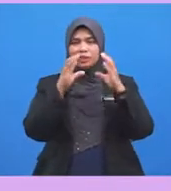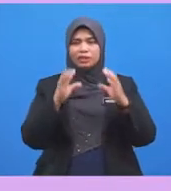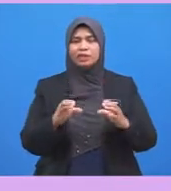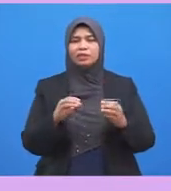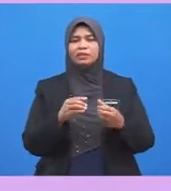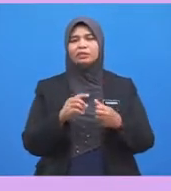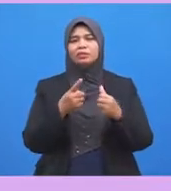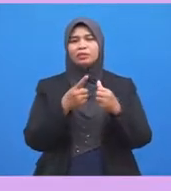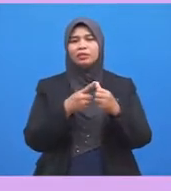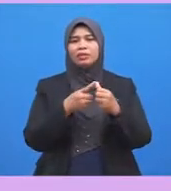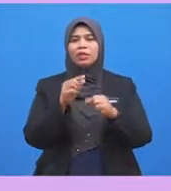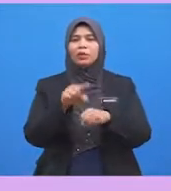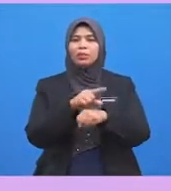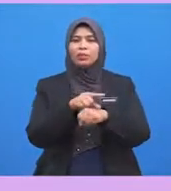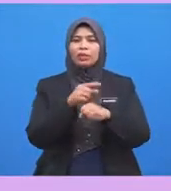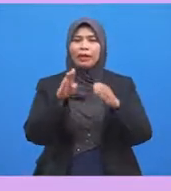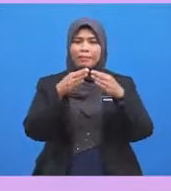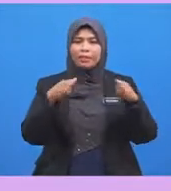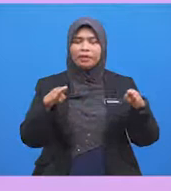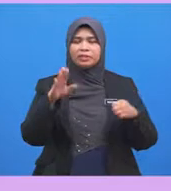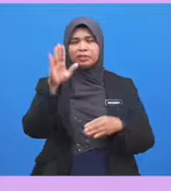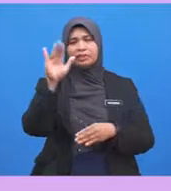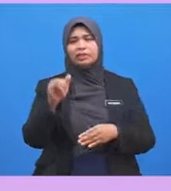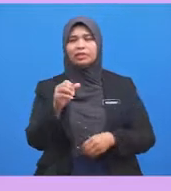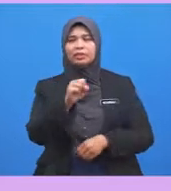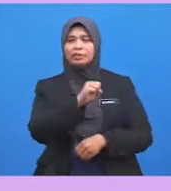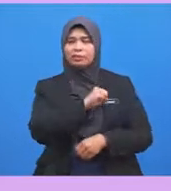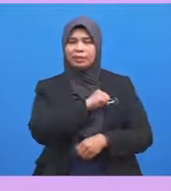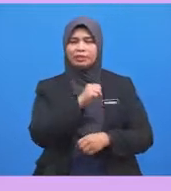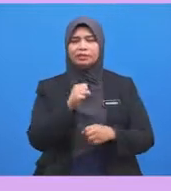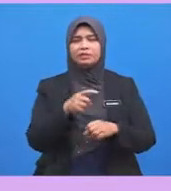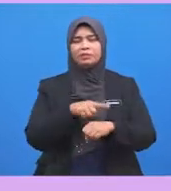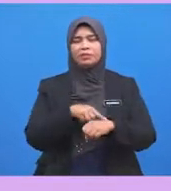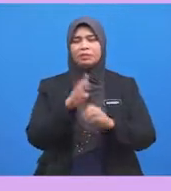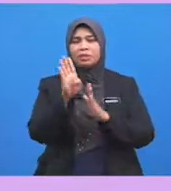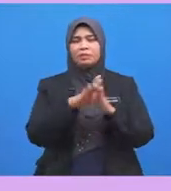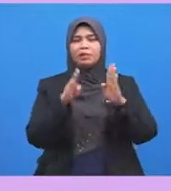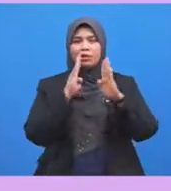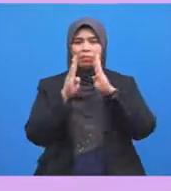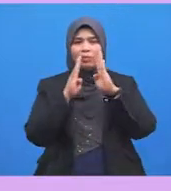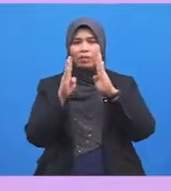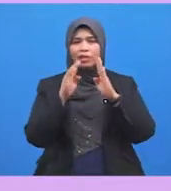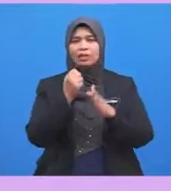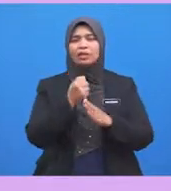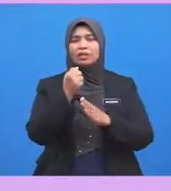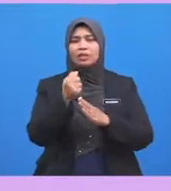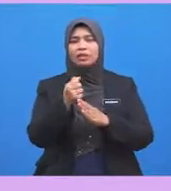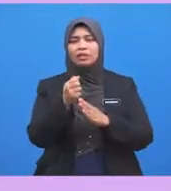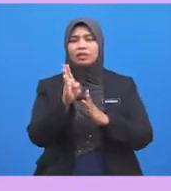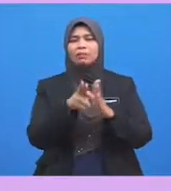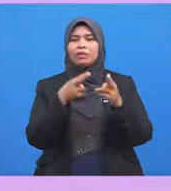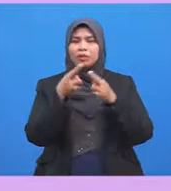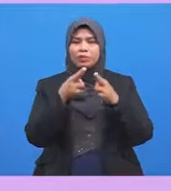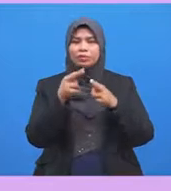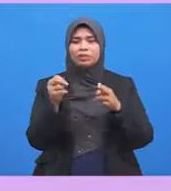pertama, menggunakan bahasa yang sopan semasa berbual atau